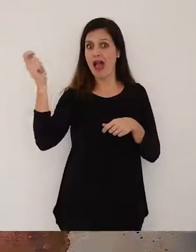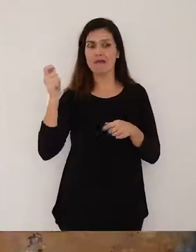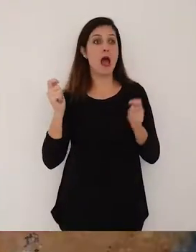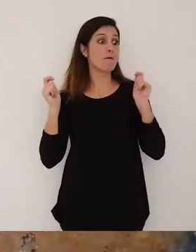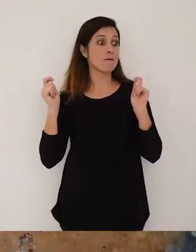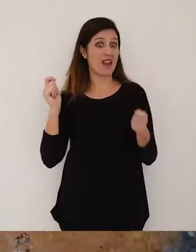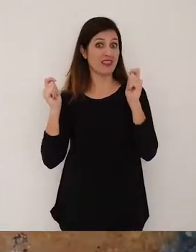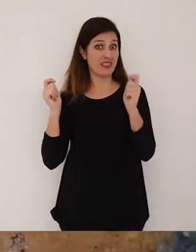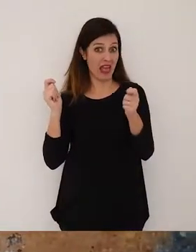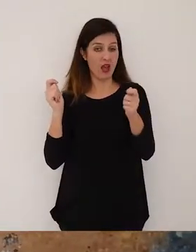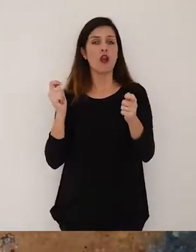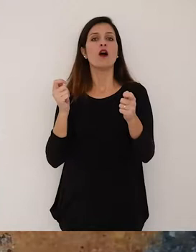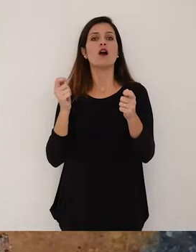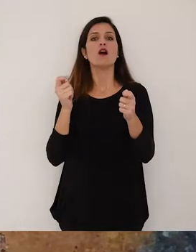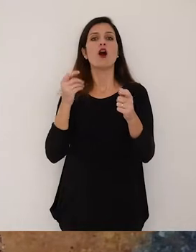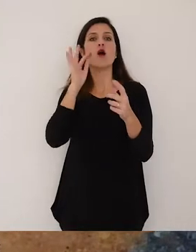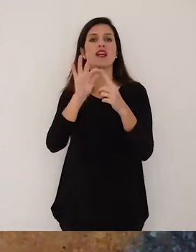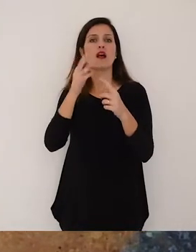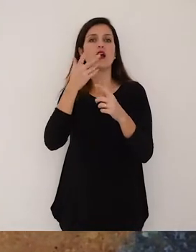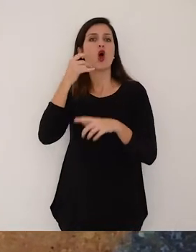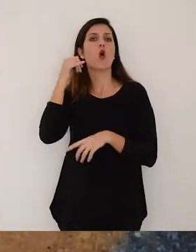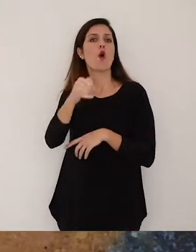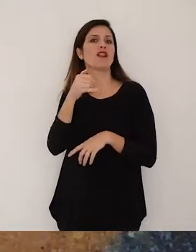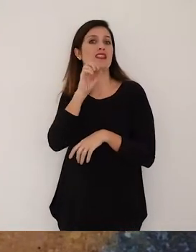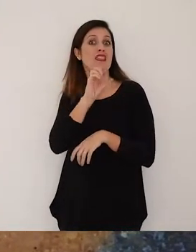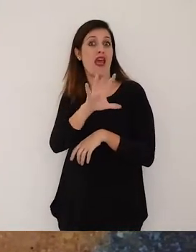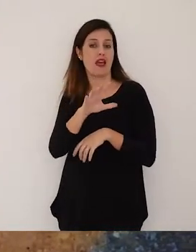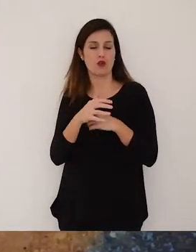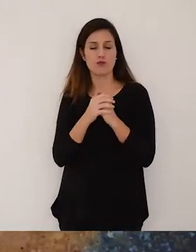martello, intenta a soggiogare un drago.